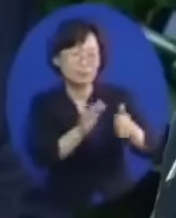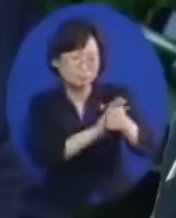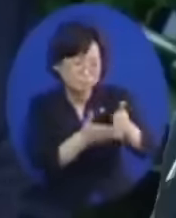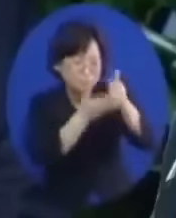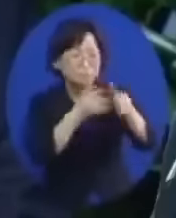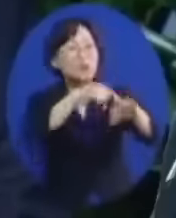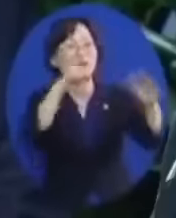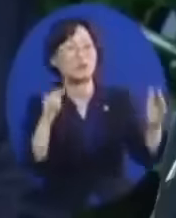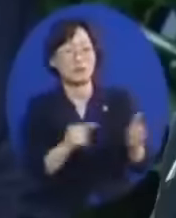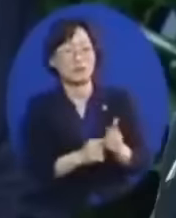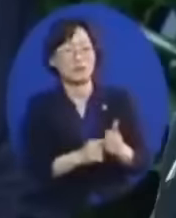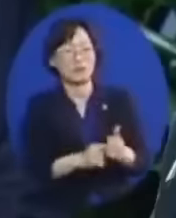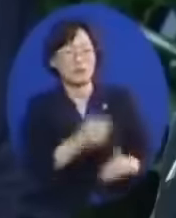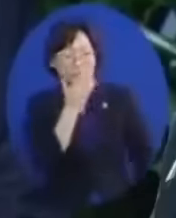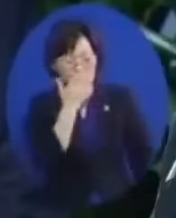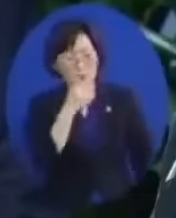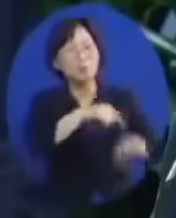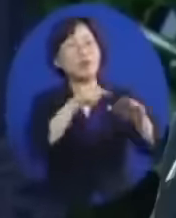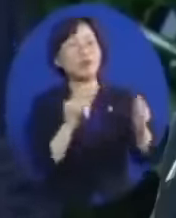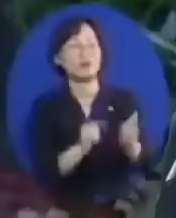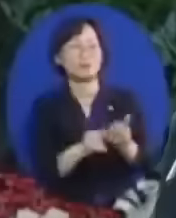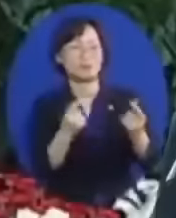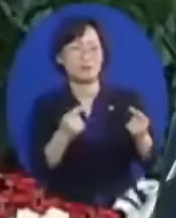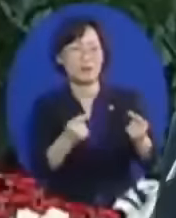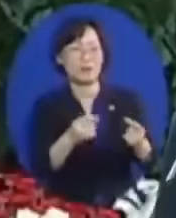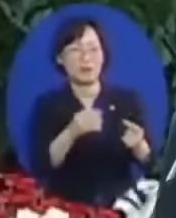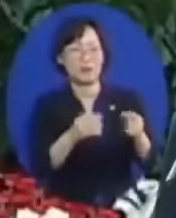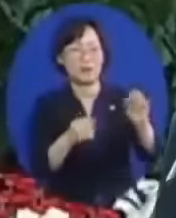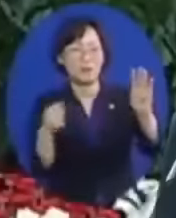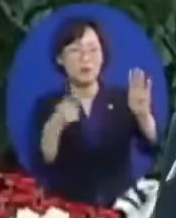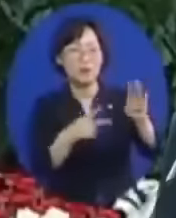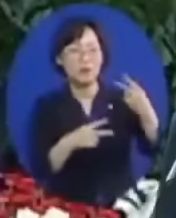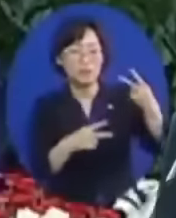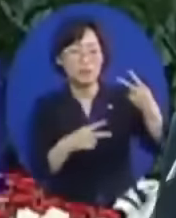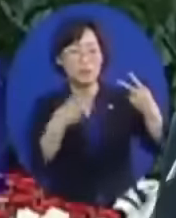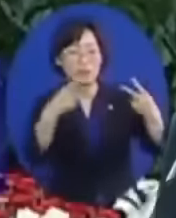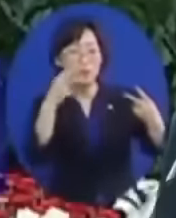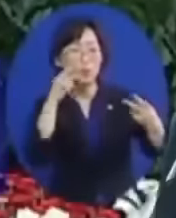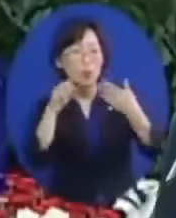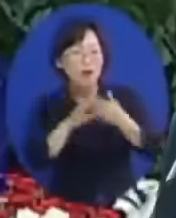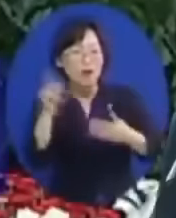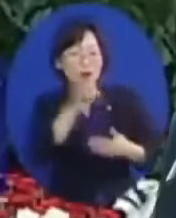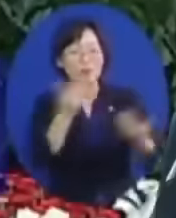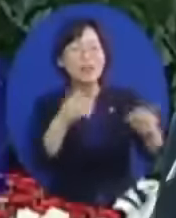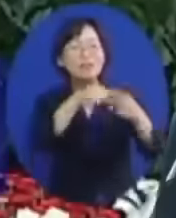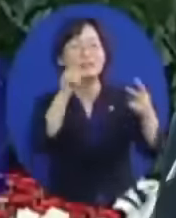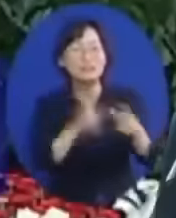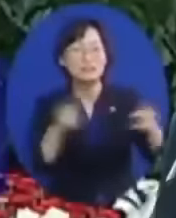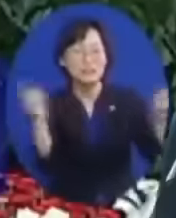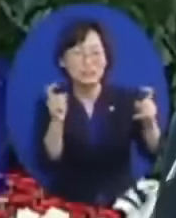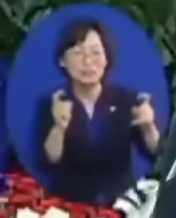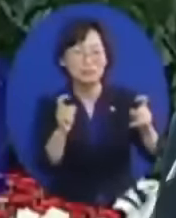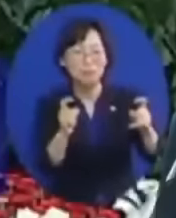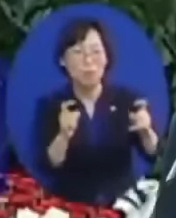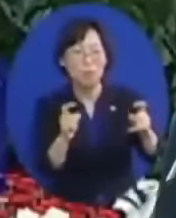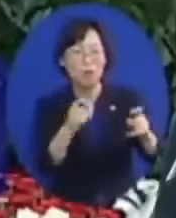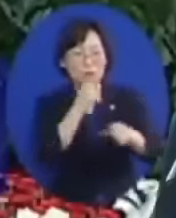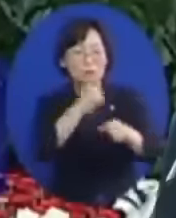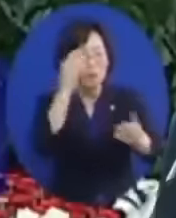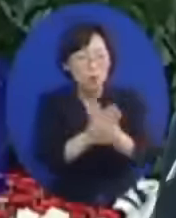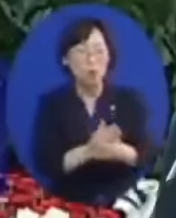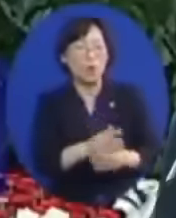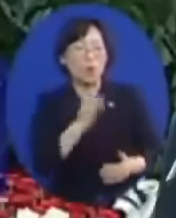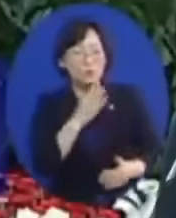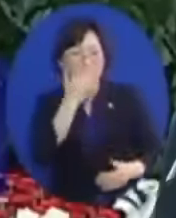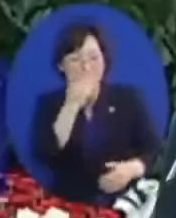마음이 겸손한 마음인 것입니다. 빌립보서 2장 3절에 아무 일이라든지 다툼이나 허영으로 하지 말고 오직 겸손한 마음으로